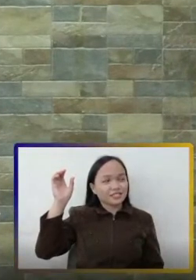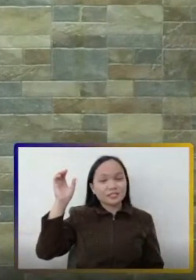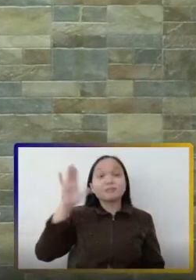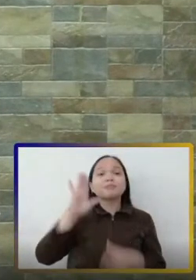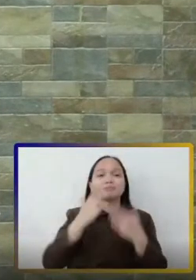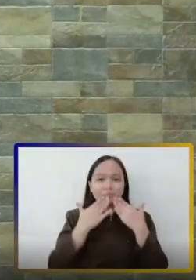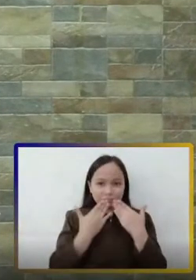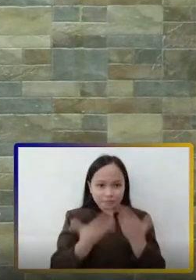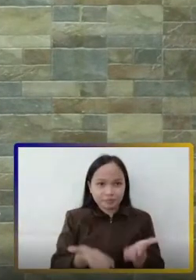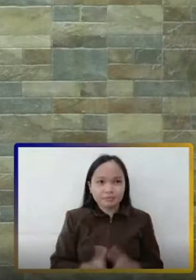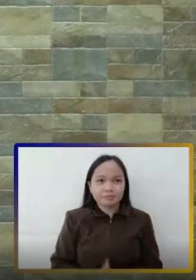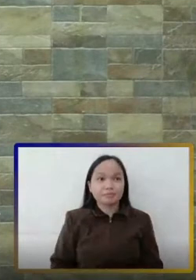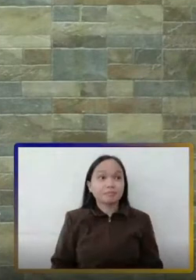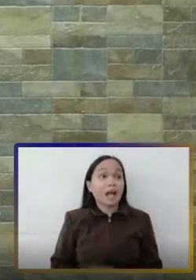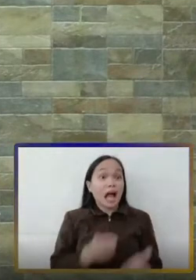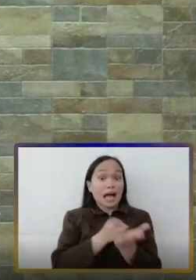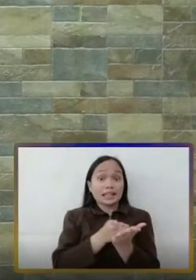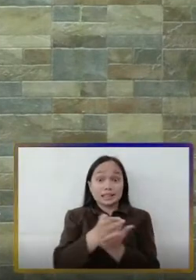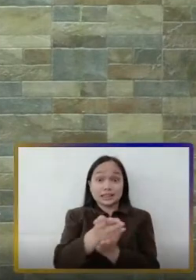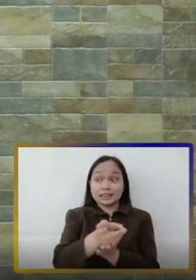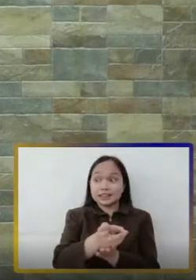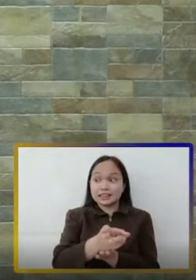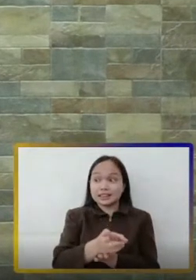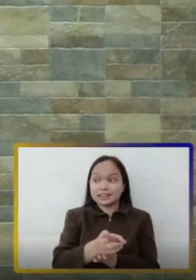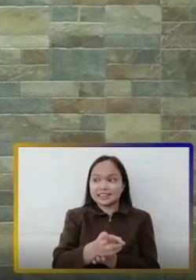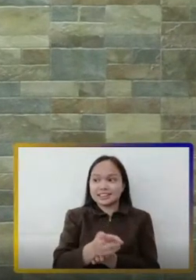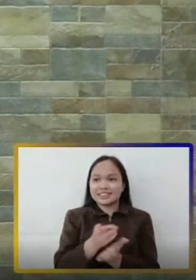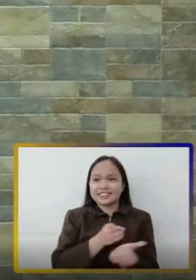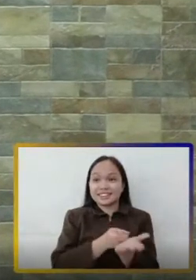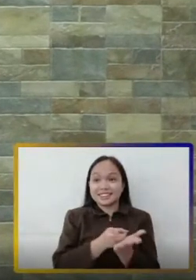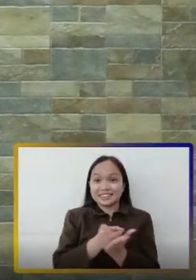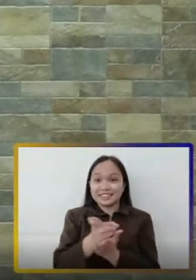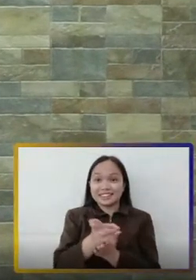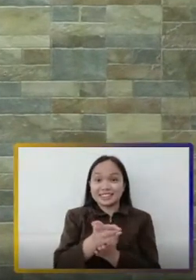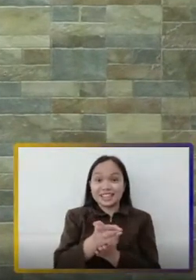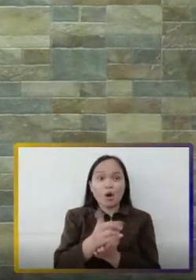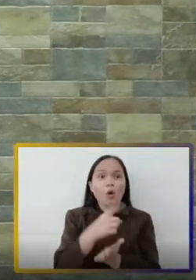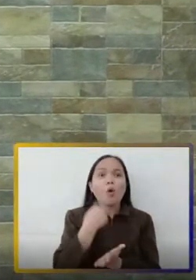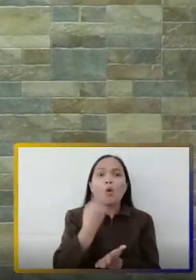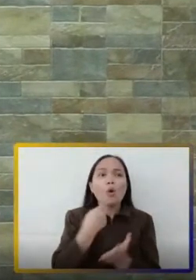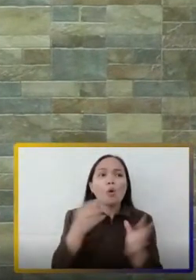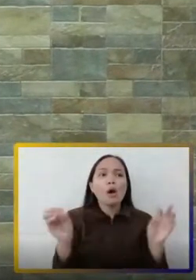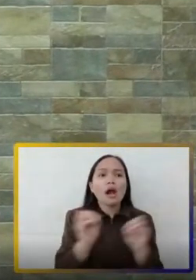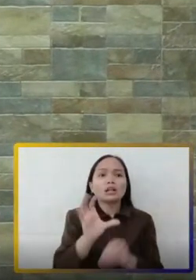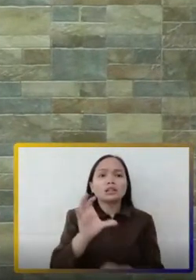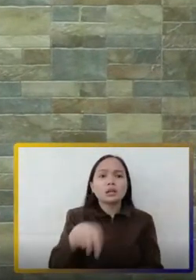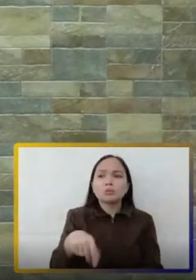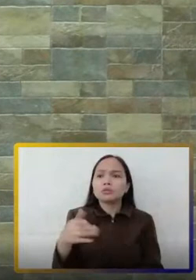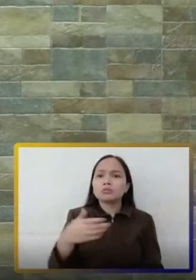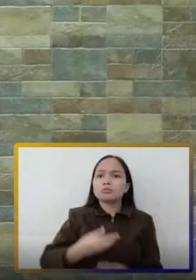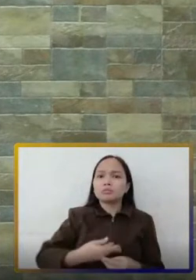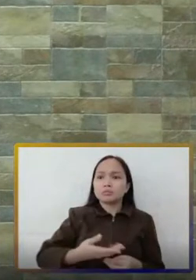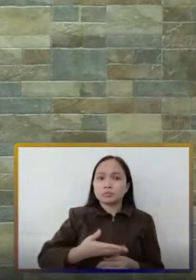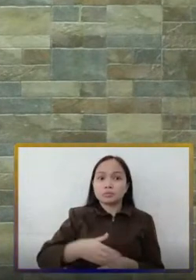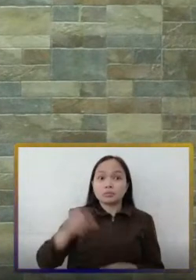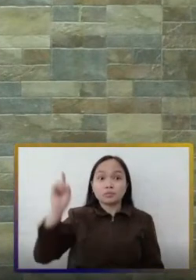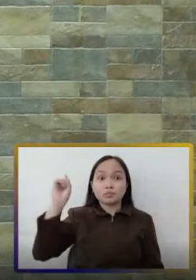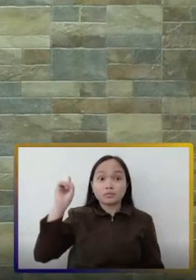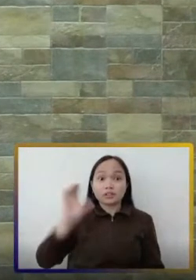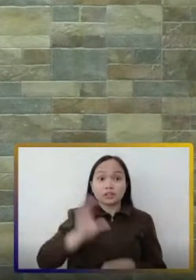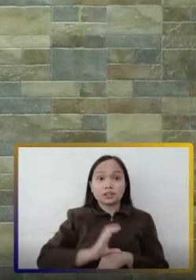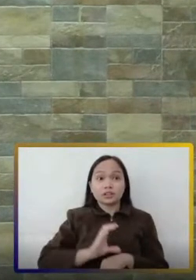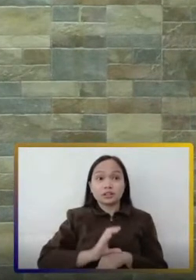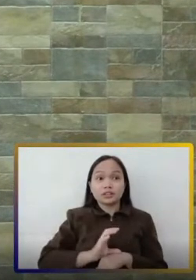Thank you, thank you. Honestly, kapatid, honestly, sino ang walang cellphone na pumunta ngayon sa church?